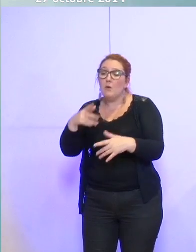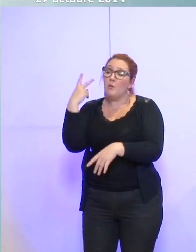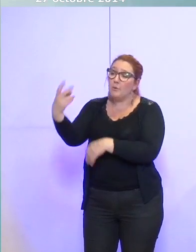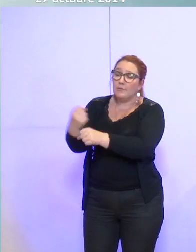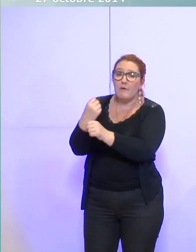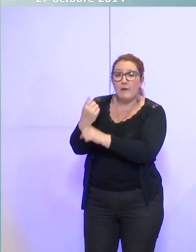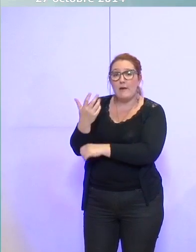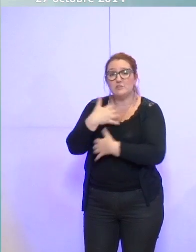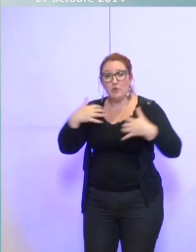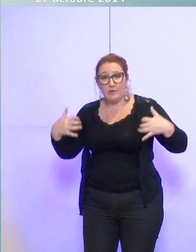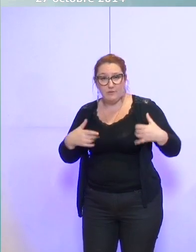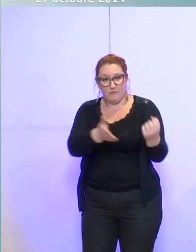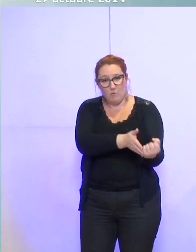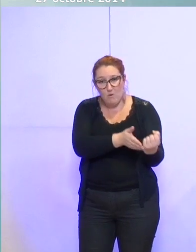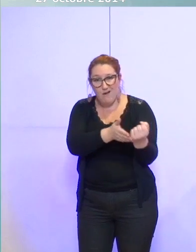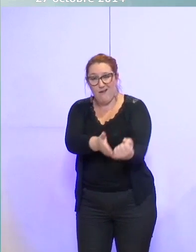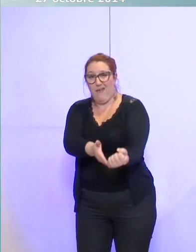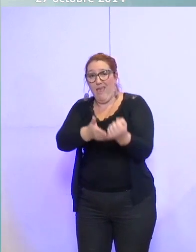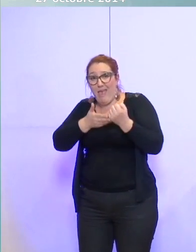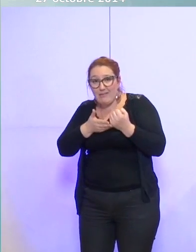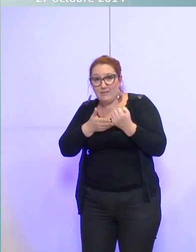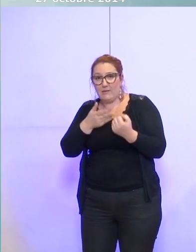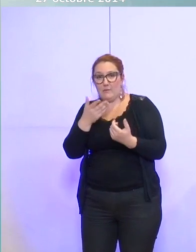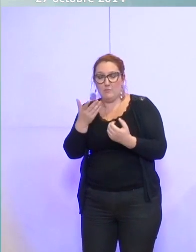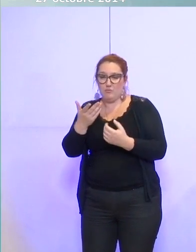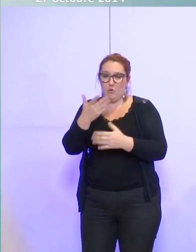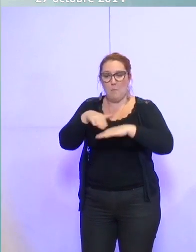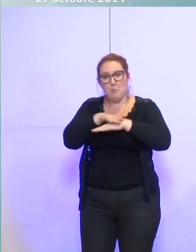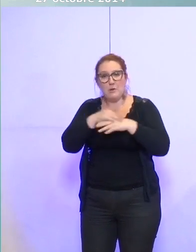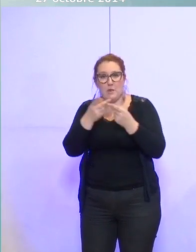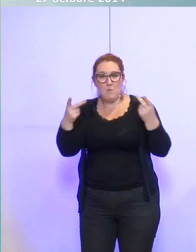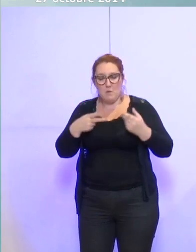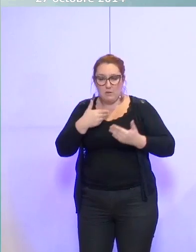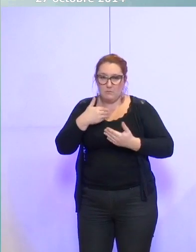les collectivités dans la conduite de leur politique publique.